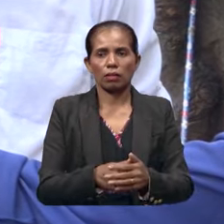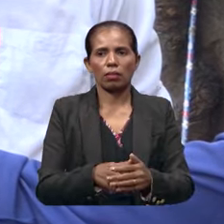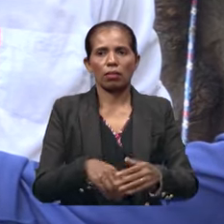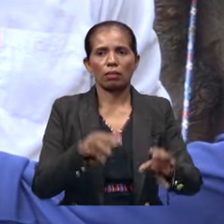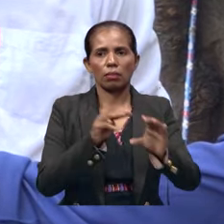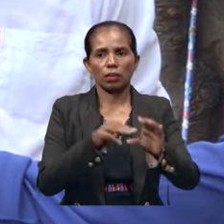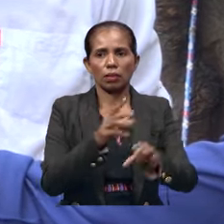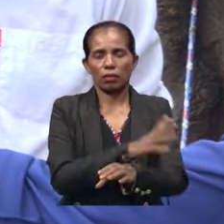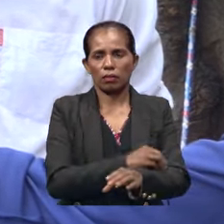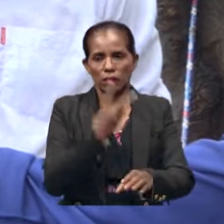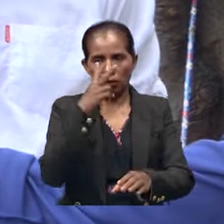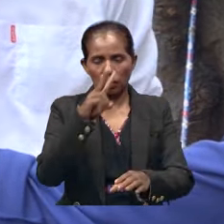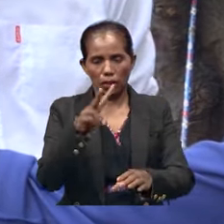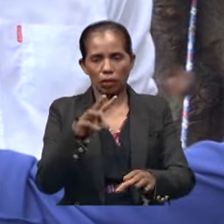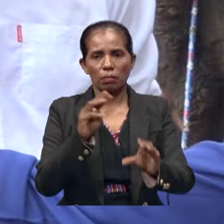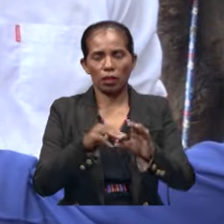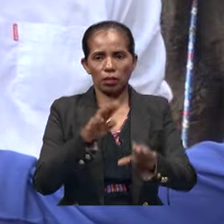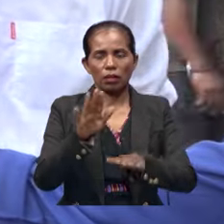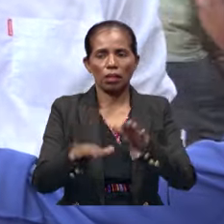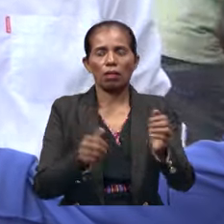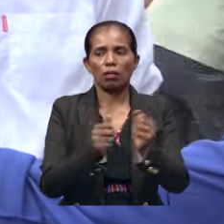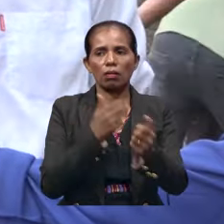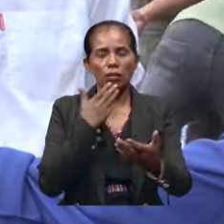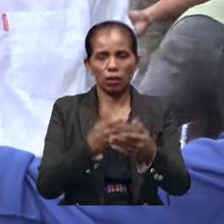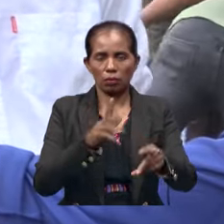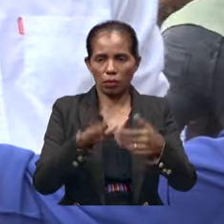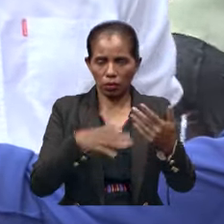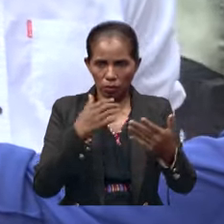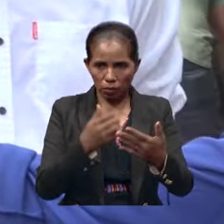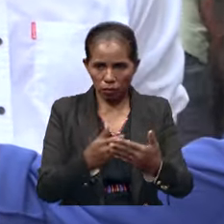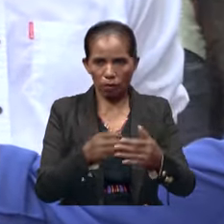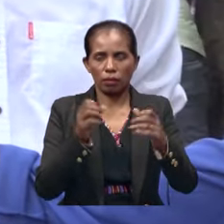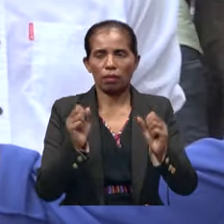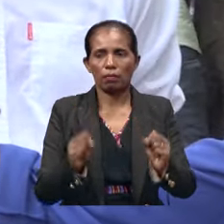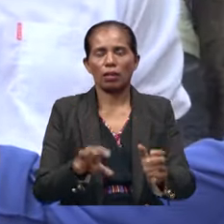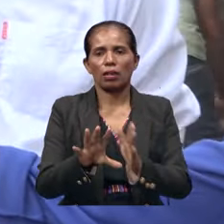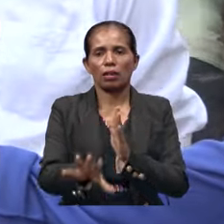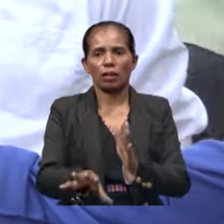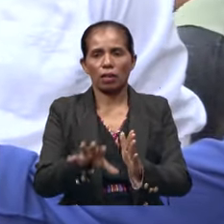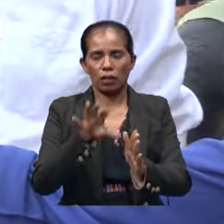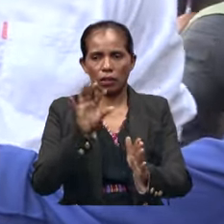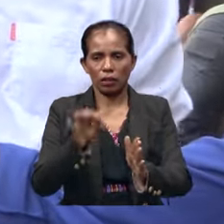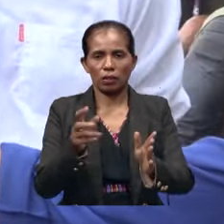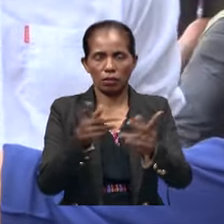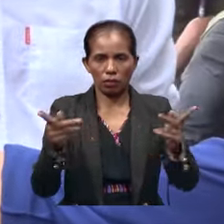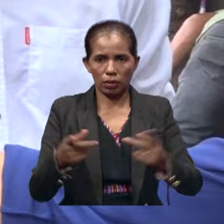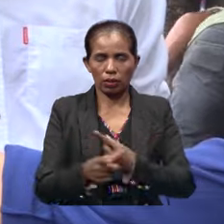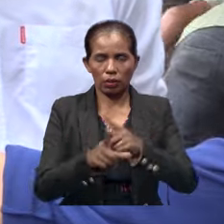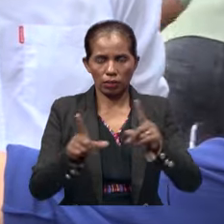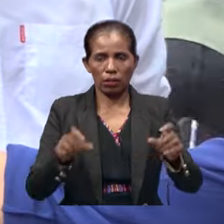turismo, para atuare mercado ne la ho lidia. Para emo tutu, bele hetan fatin livre per